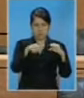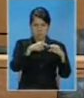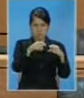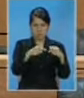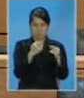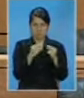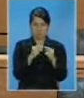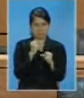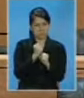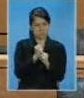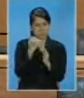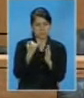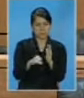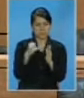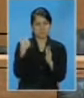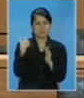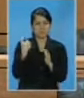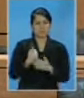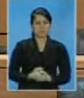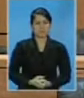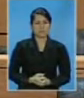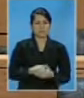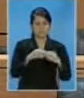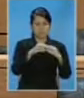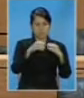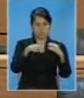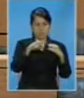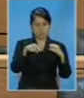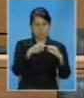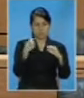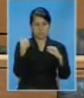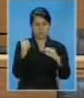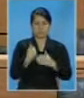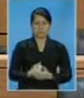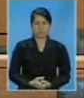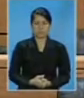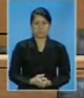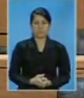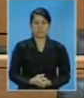ครับมีกระบวนการงาบ